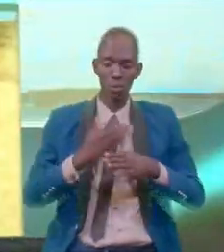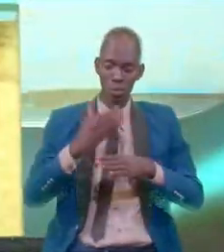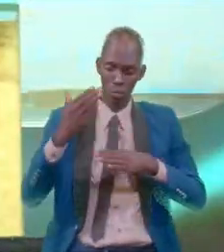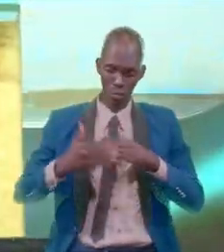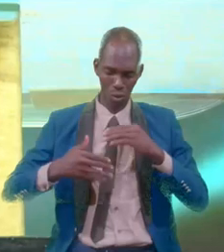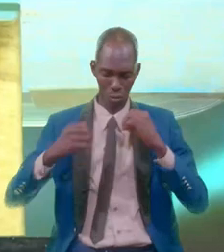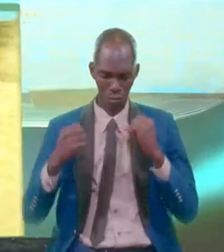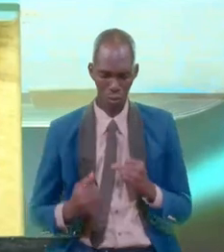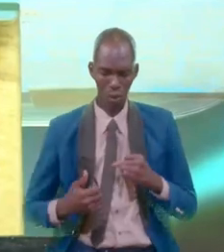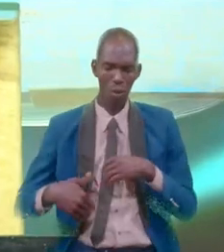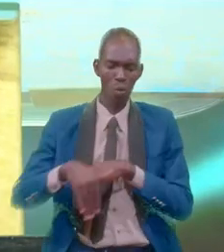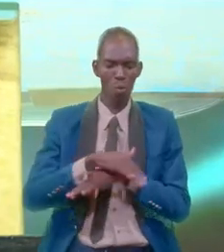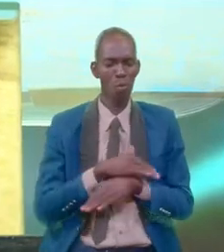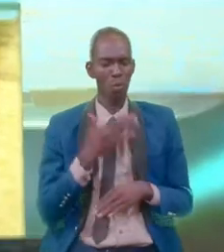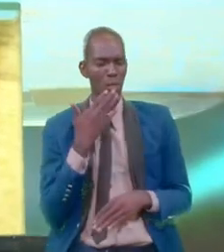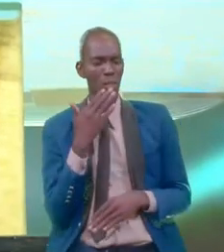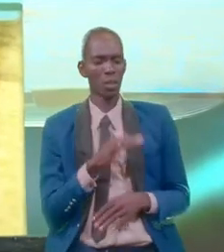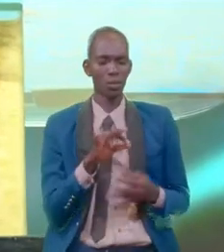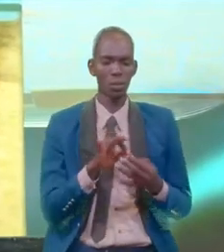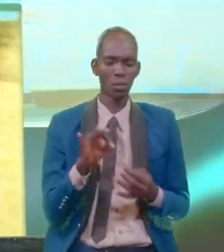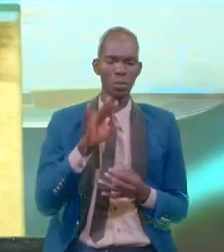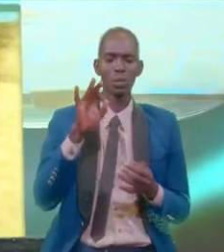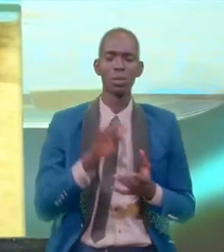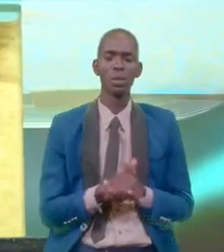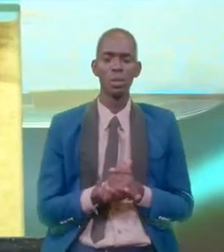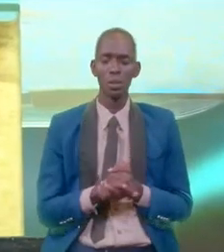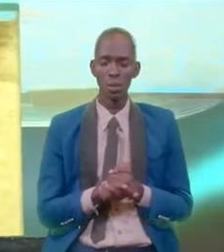sur les esprits. La puissance absolue